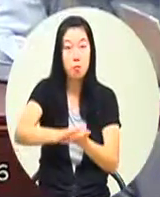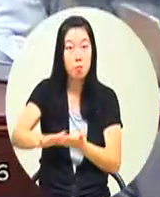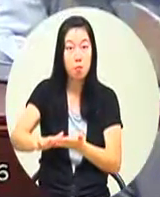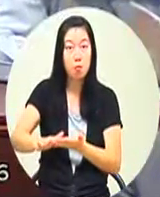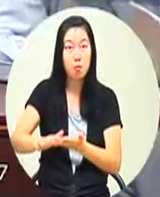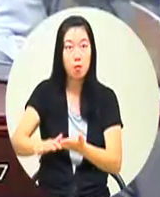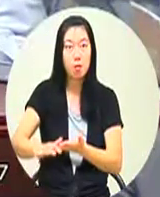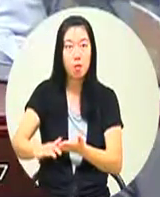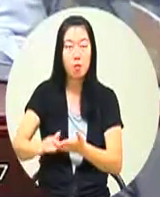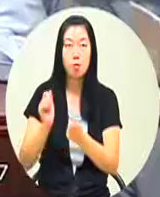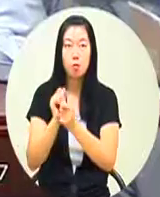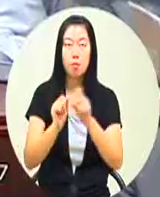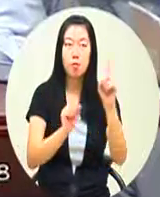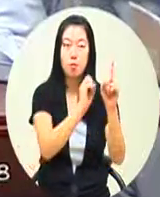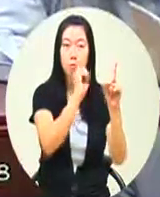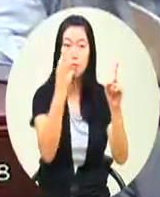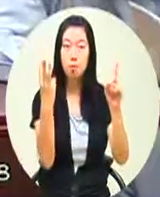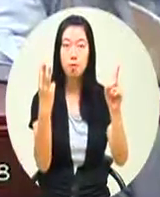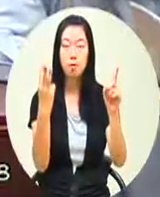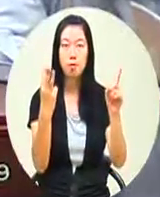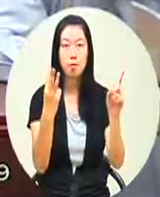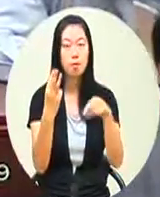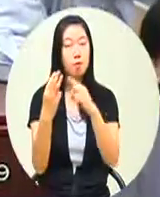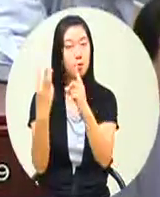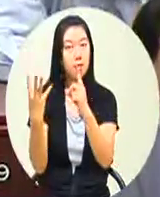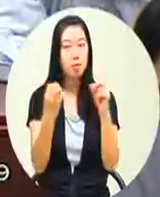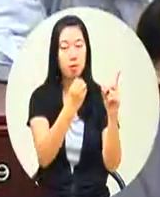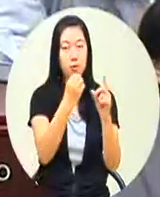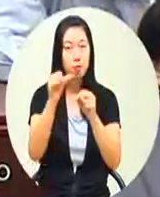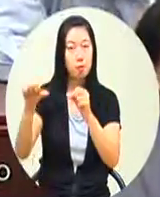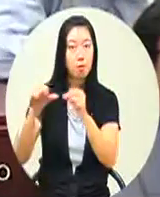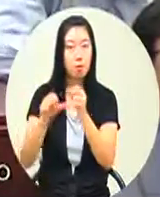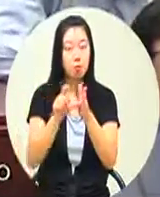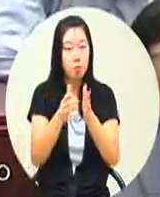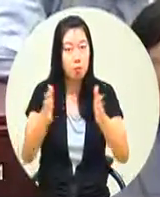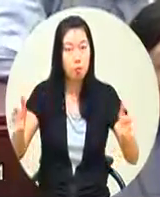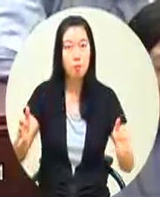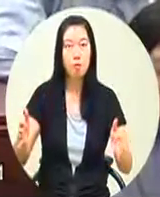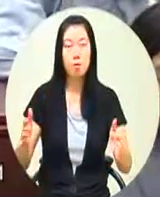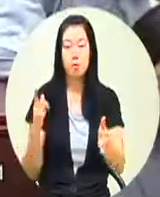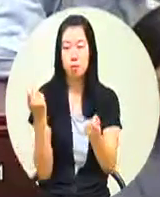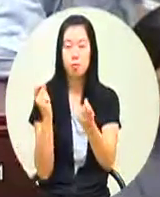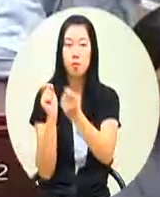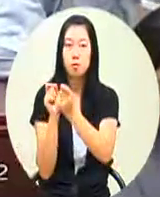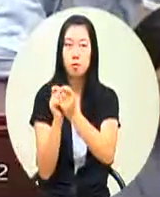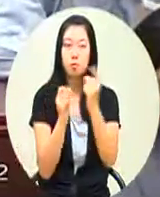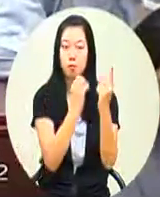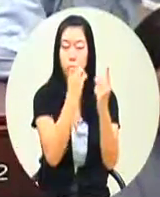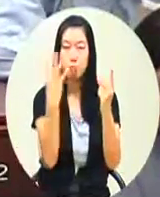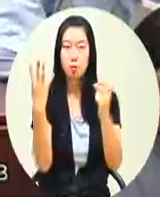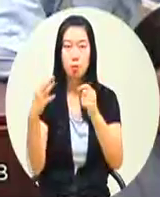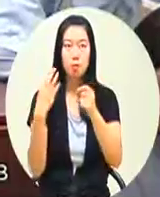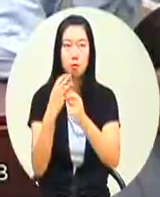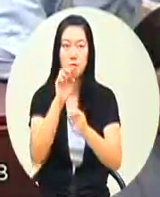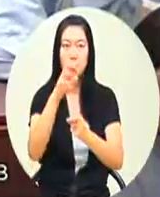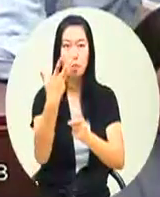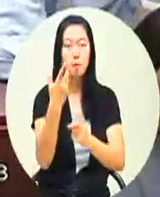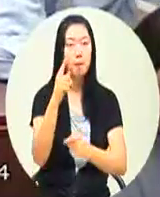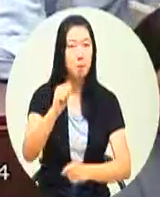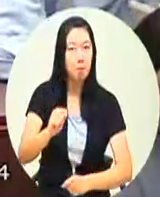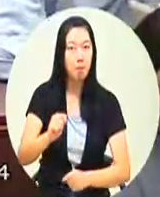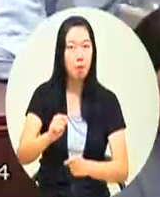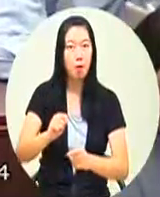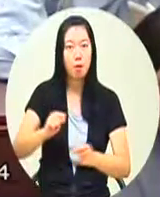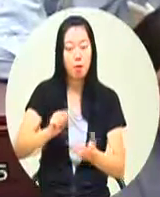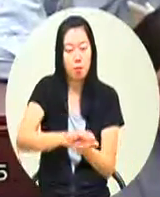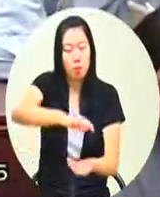103啊104啊到105、106这几年，我们大概都接近像104有18万吨的一个清运量。那这三